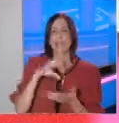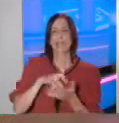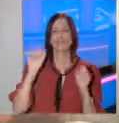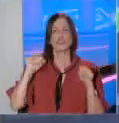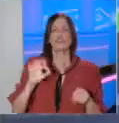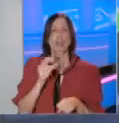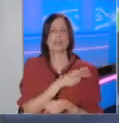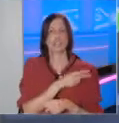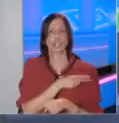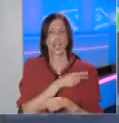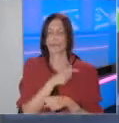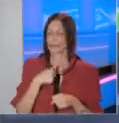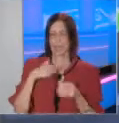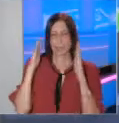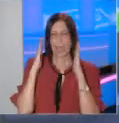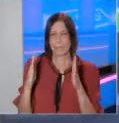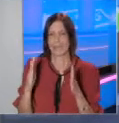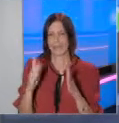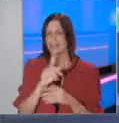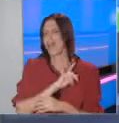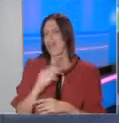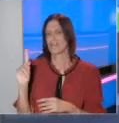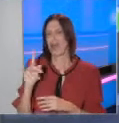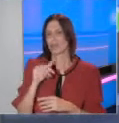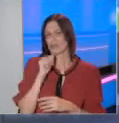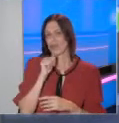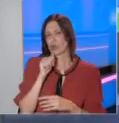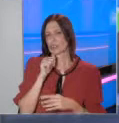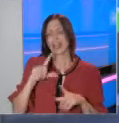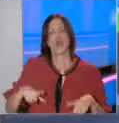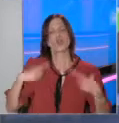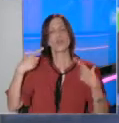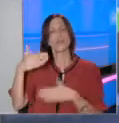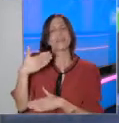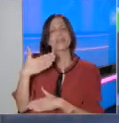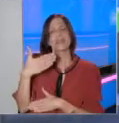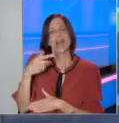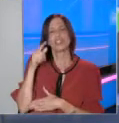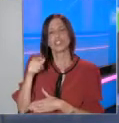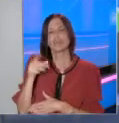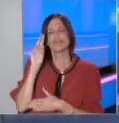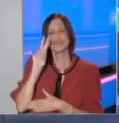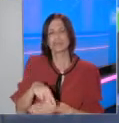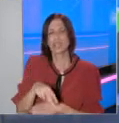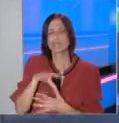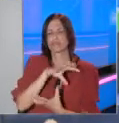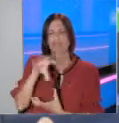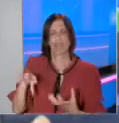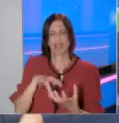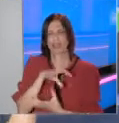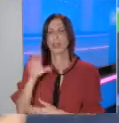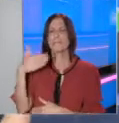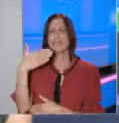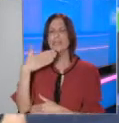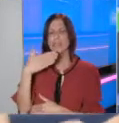הנה. אני מאמין שאף אחד מאיתנו לא רוצה לחיות במדינה שבה שוררת אנרכיה,